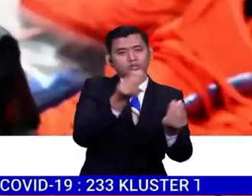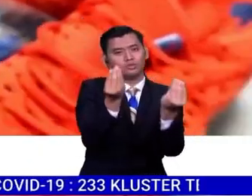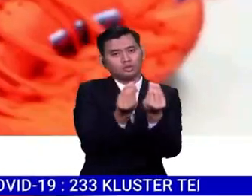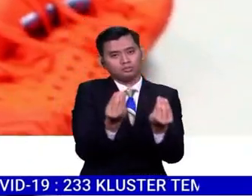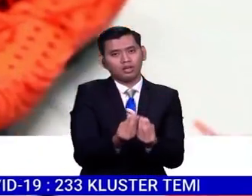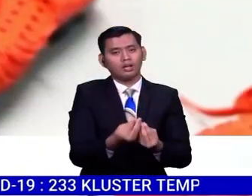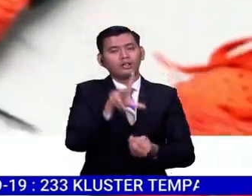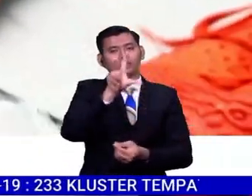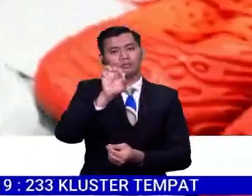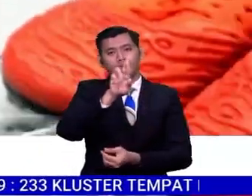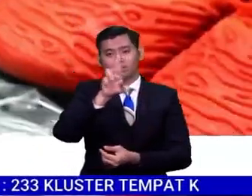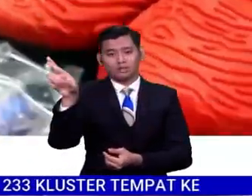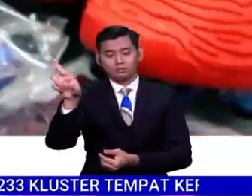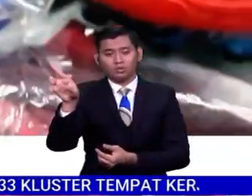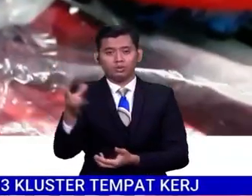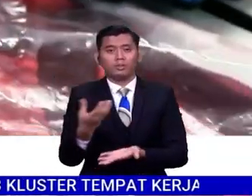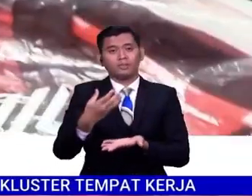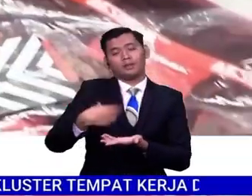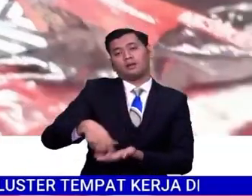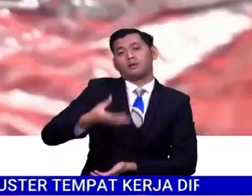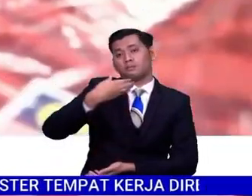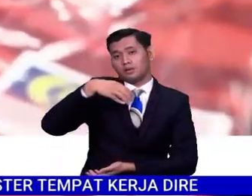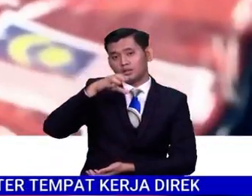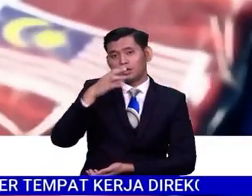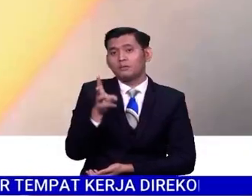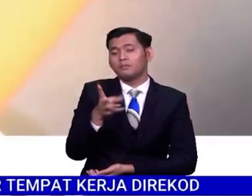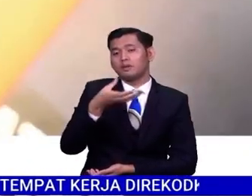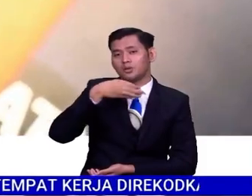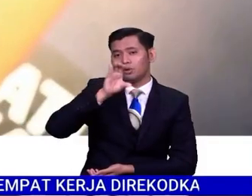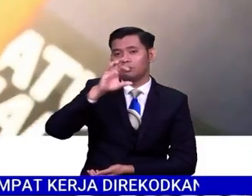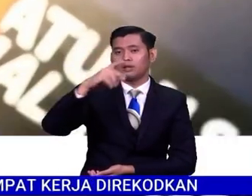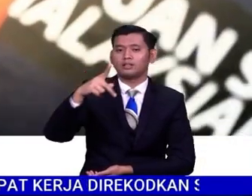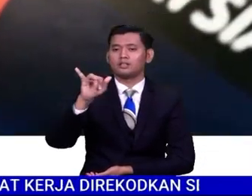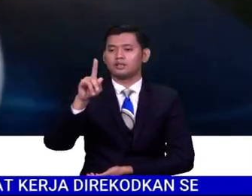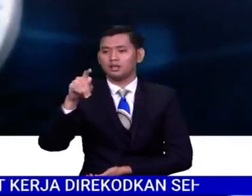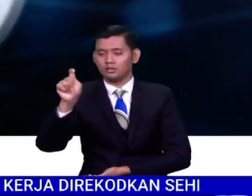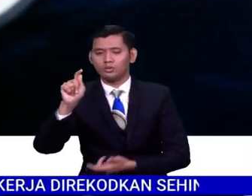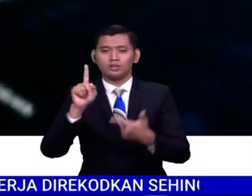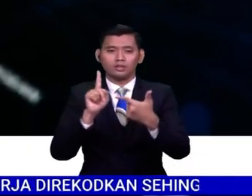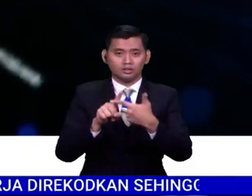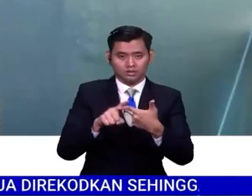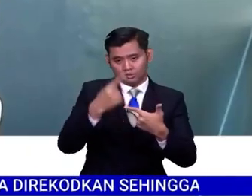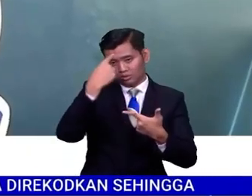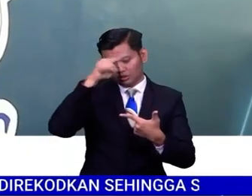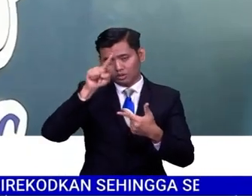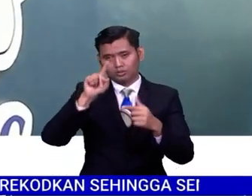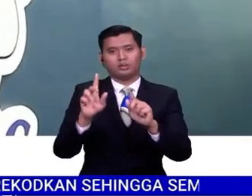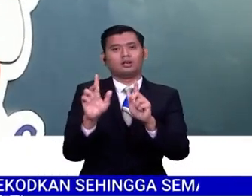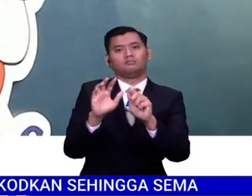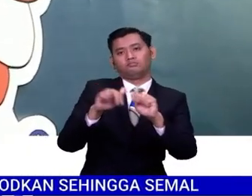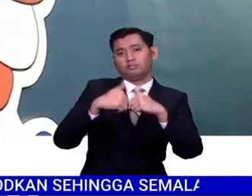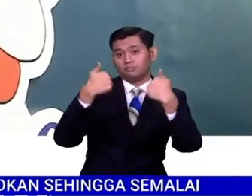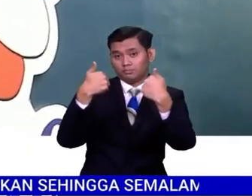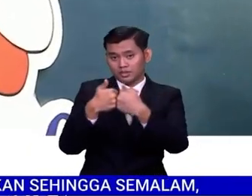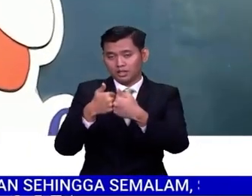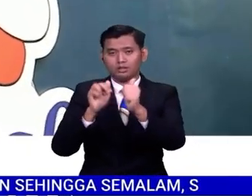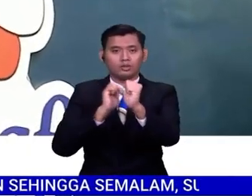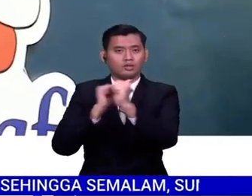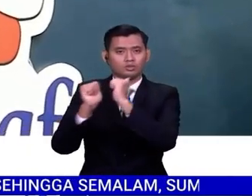RM30,000, minuman probiotik Yakult dan barangan sukan buat badan induk tersebut.